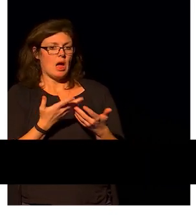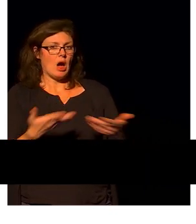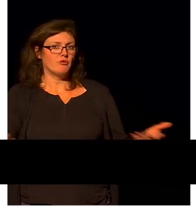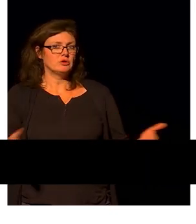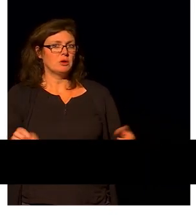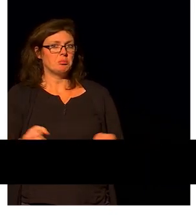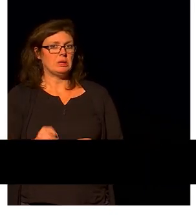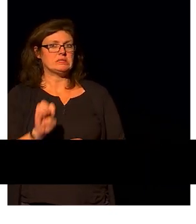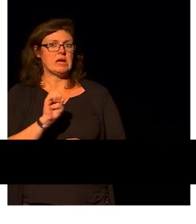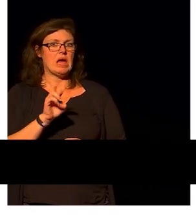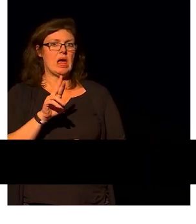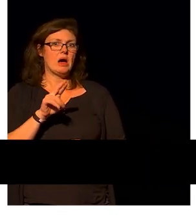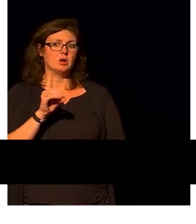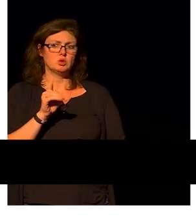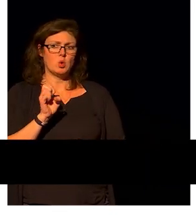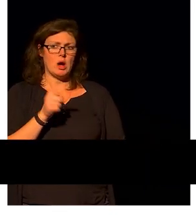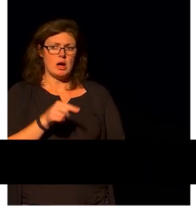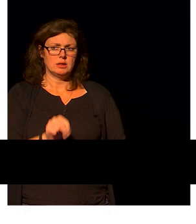wieder betont.